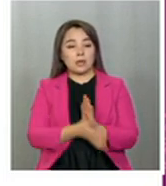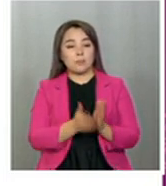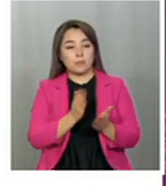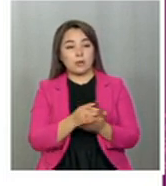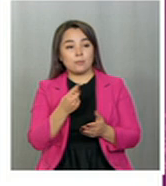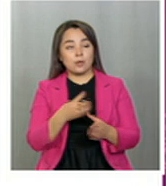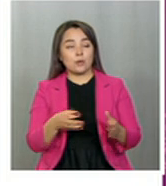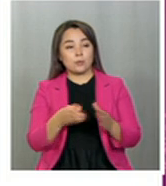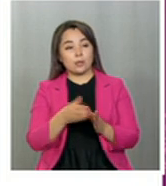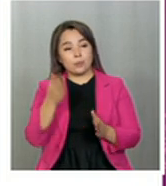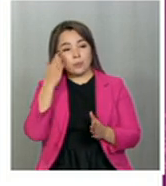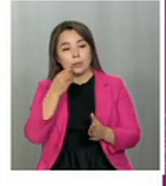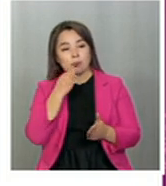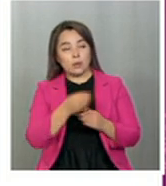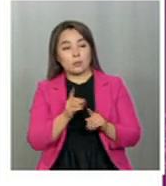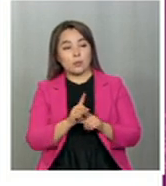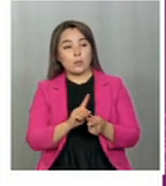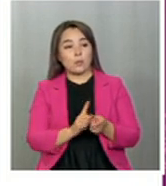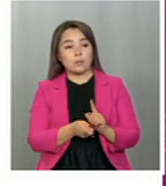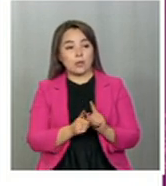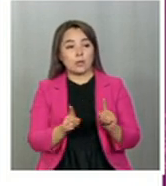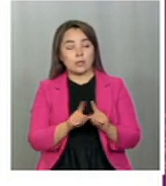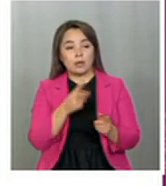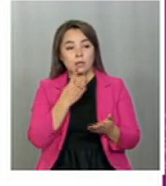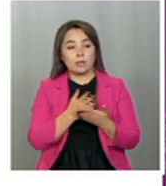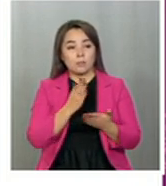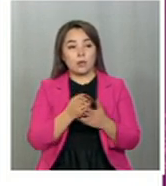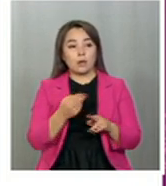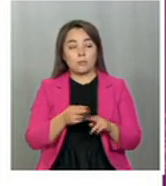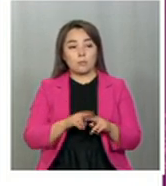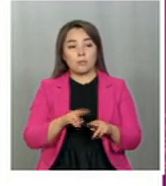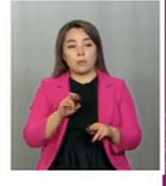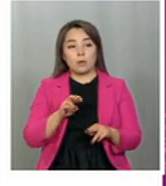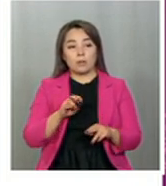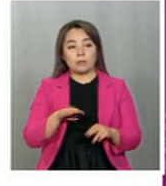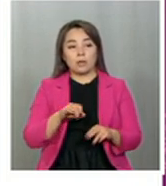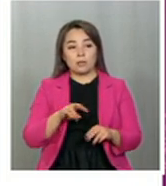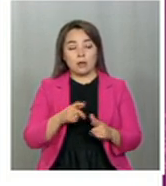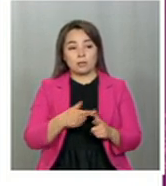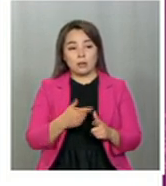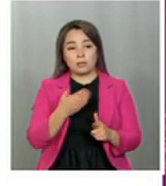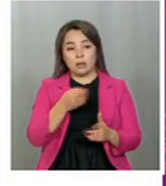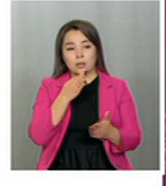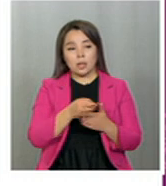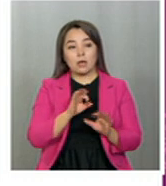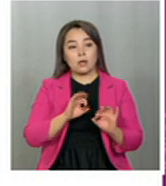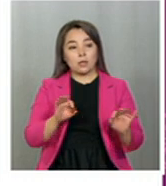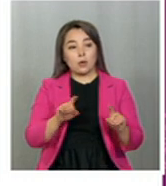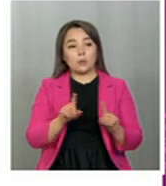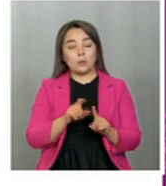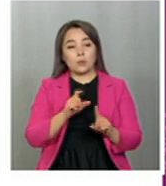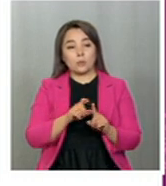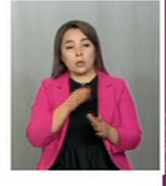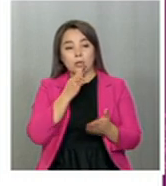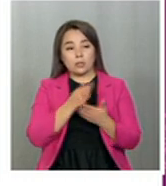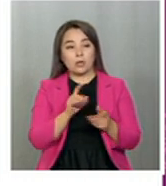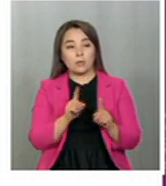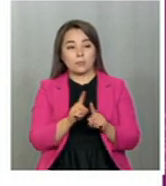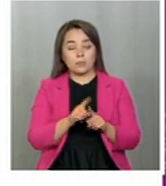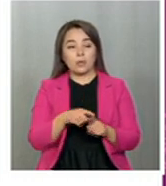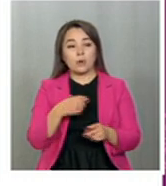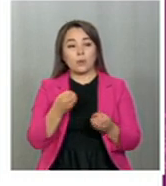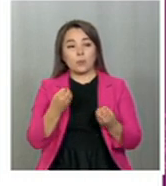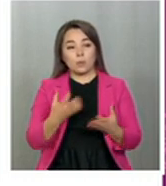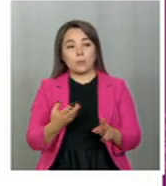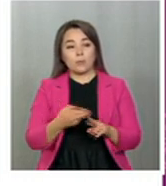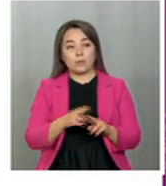жинақы пікір сияқты өзгешеліктері болады. Бұл аталған белгілер сөйлеу немесе жазу жанрларына қарай көркем